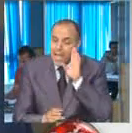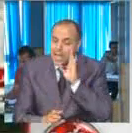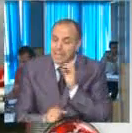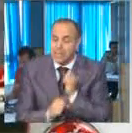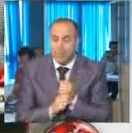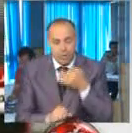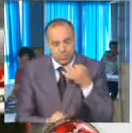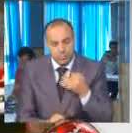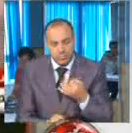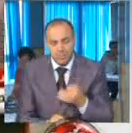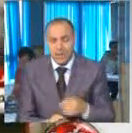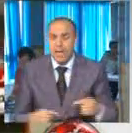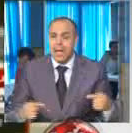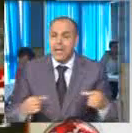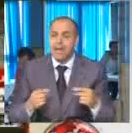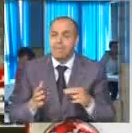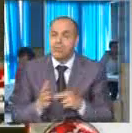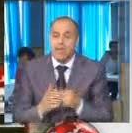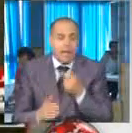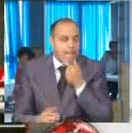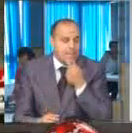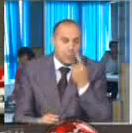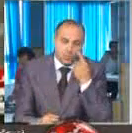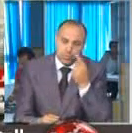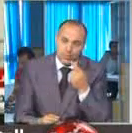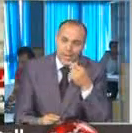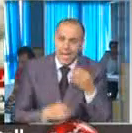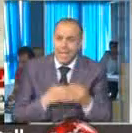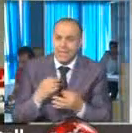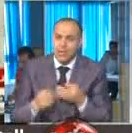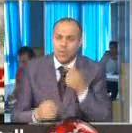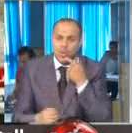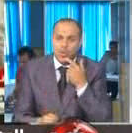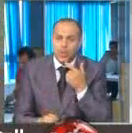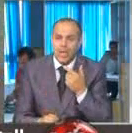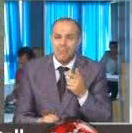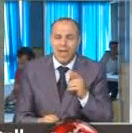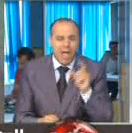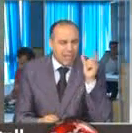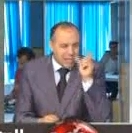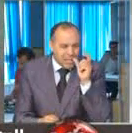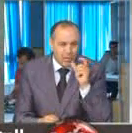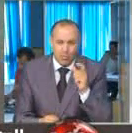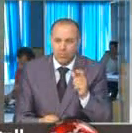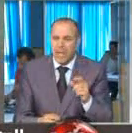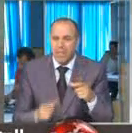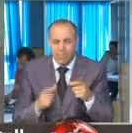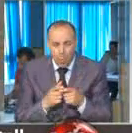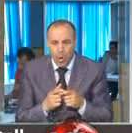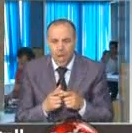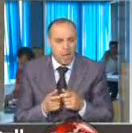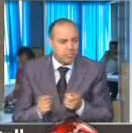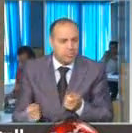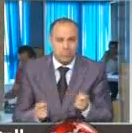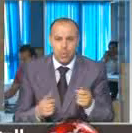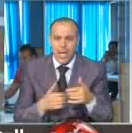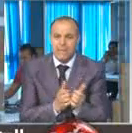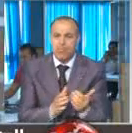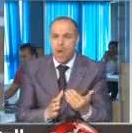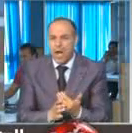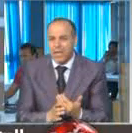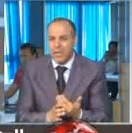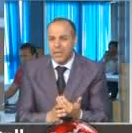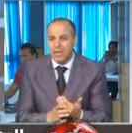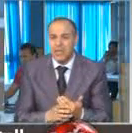المهنة. الحرب في سوريا مثلت نموذجا للحديث عن التعاطي الإيديولوجي لإعلام النظام وارتجال إعلام المعارضة في